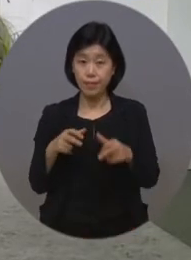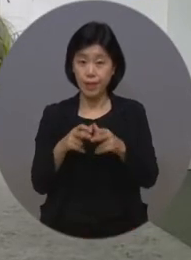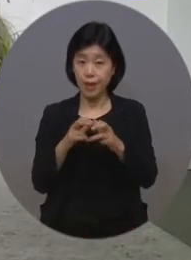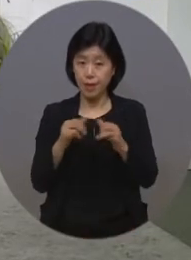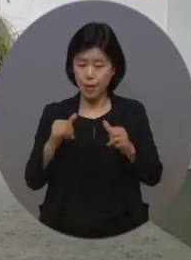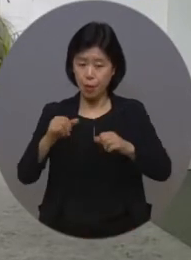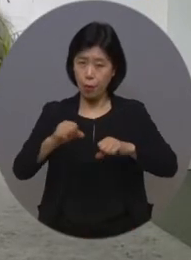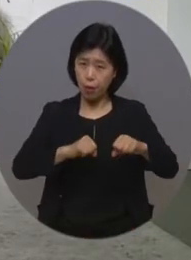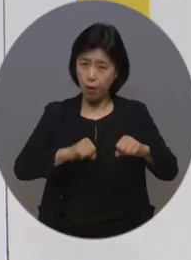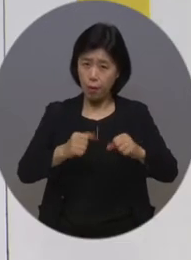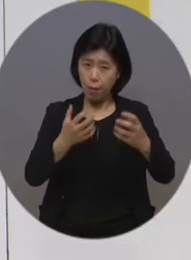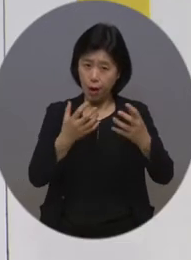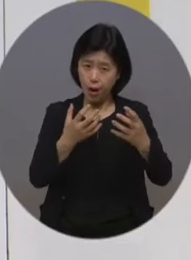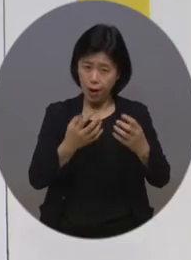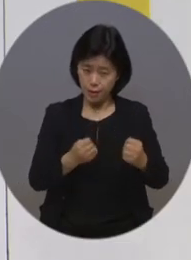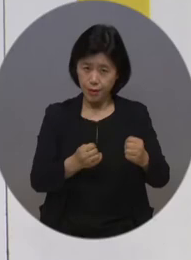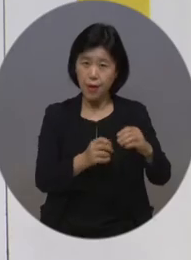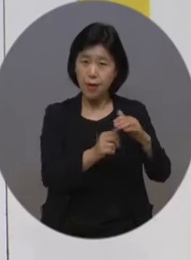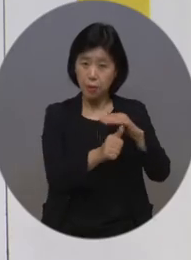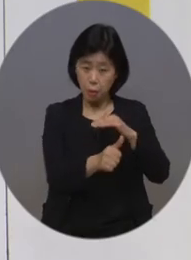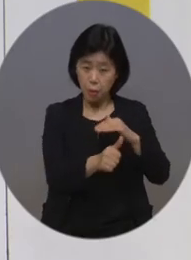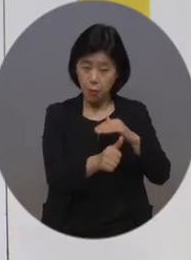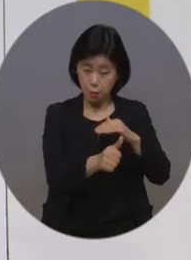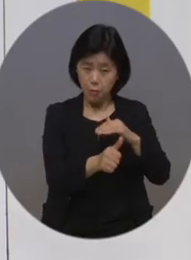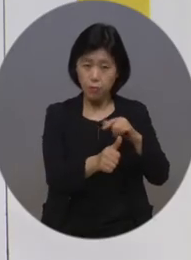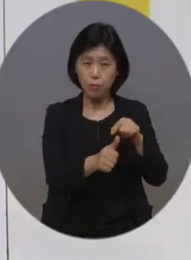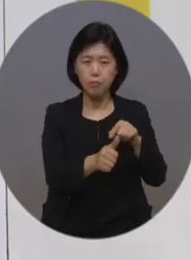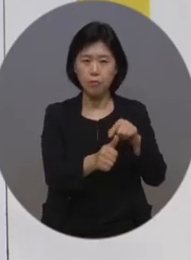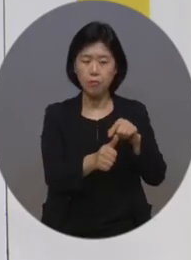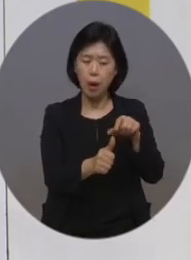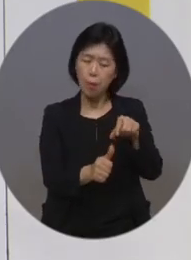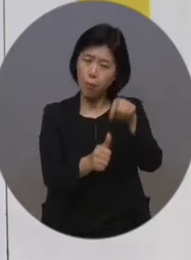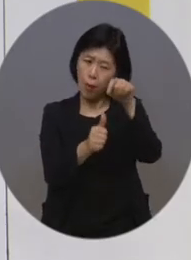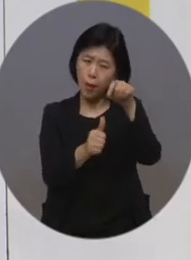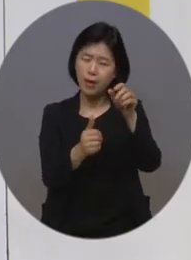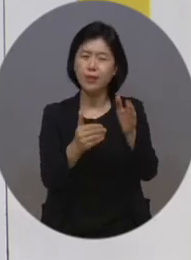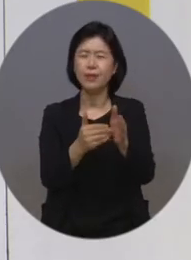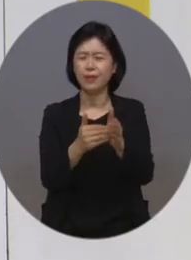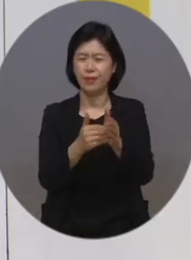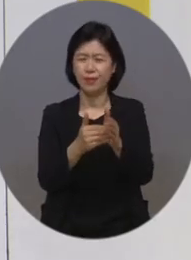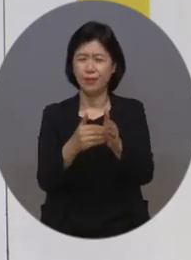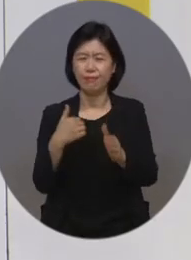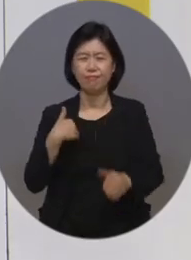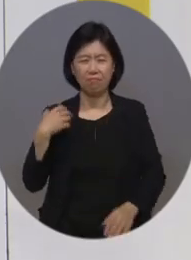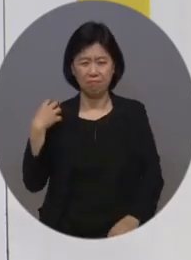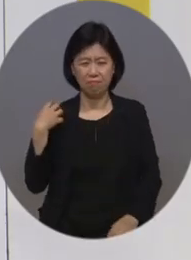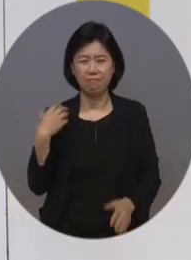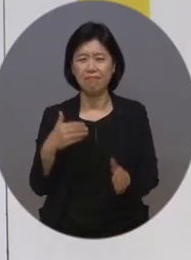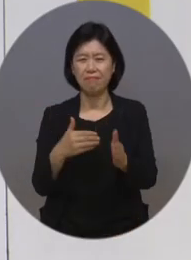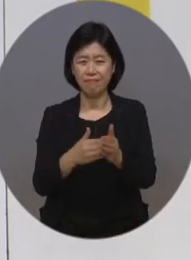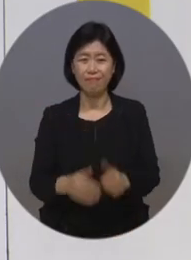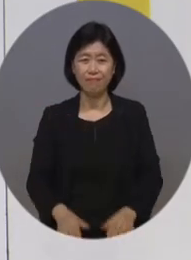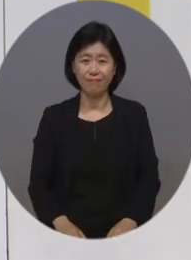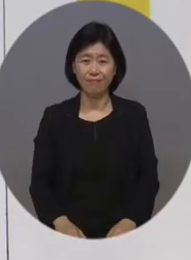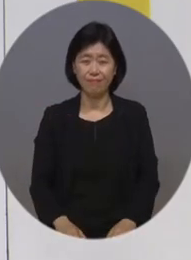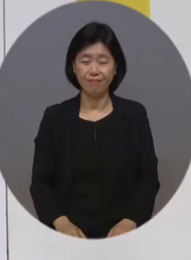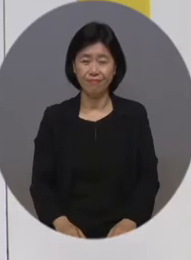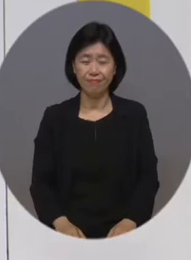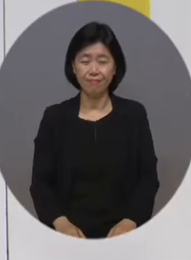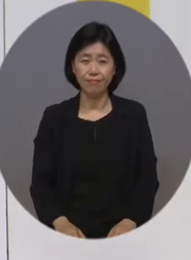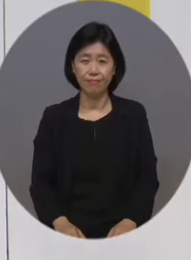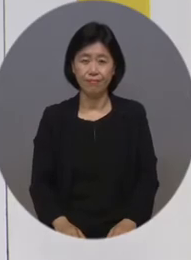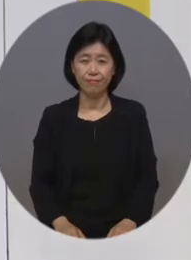리더들을 4 공지 그롬 오신 것 뿐이구요 4 저는 그냥 선 안되고 4 좋은 일 많이 하고 칭찬받고 아까짱